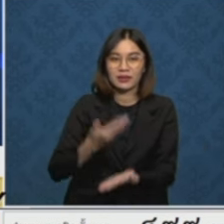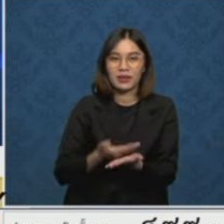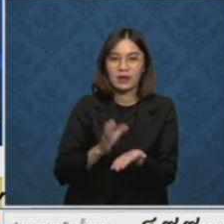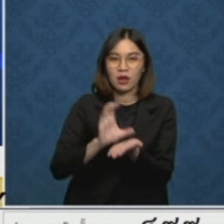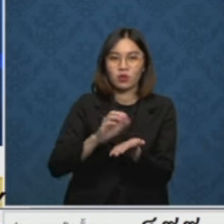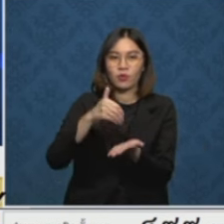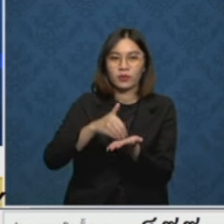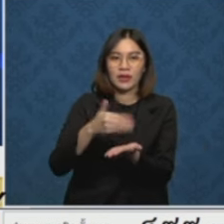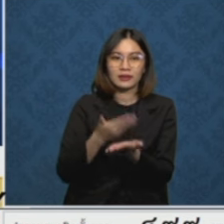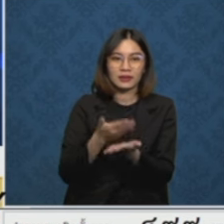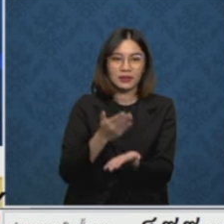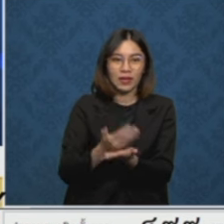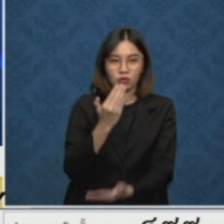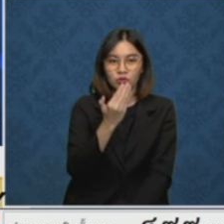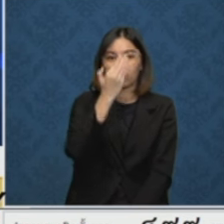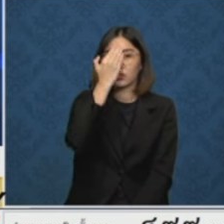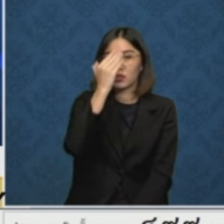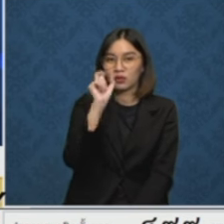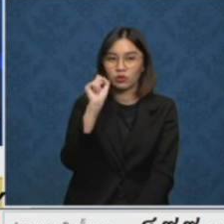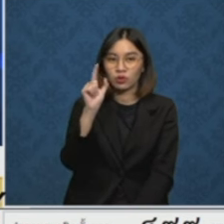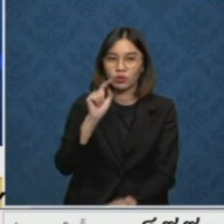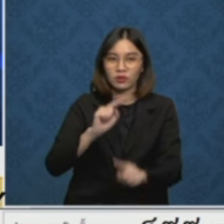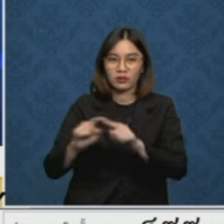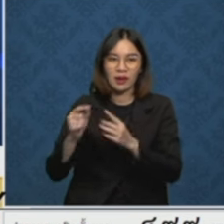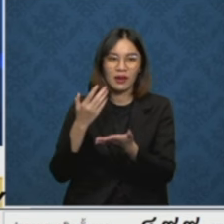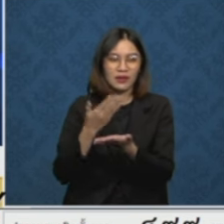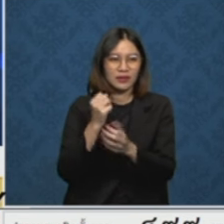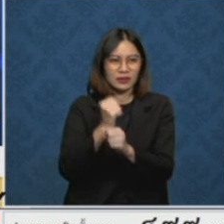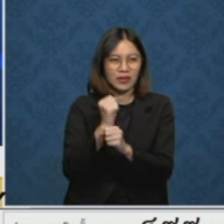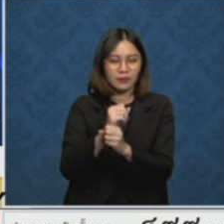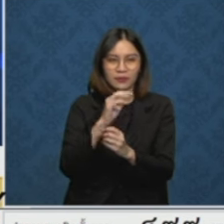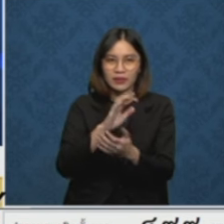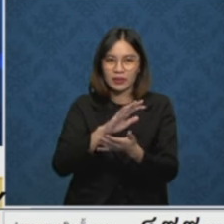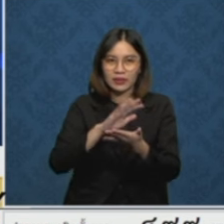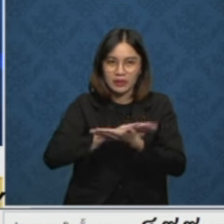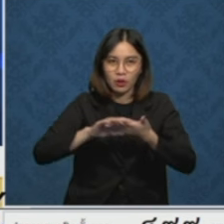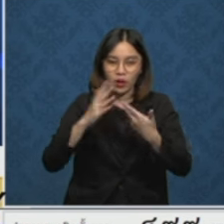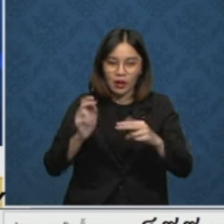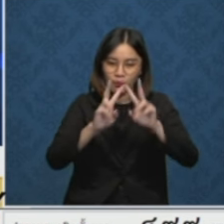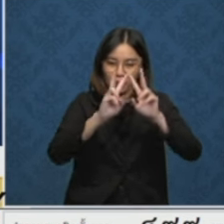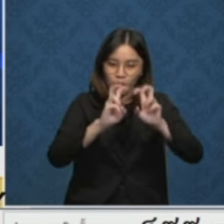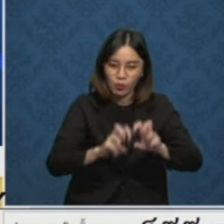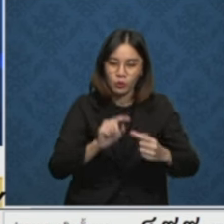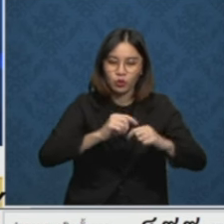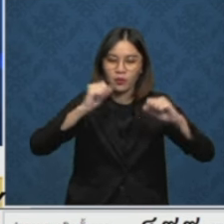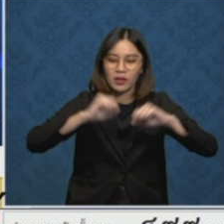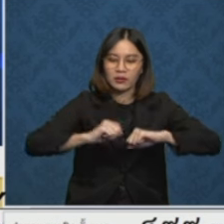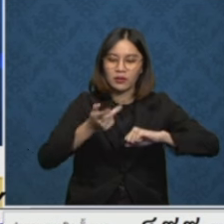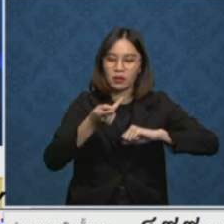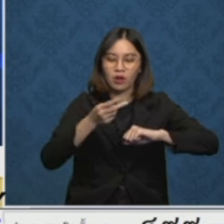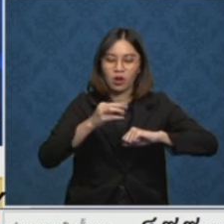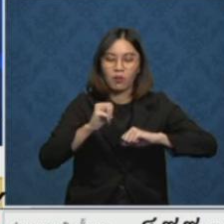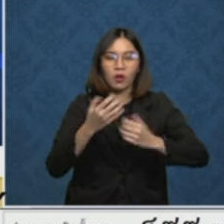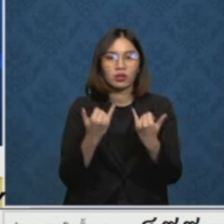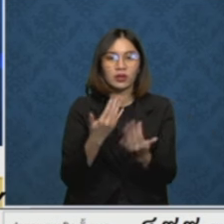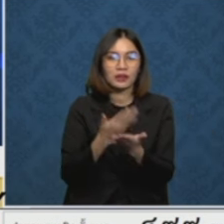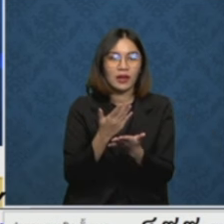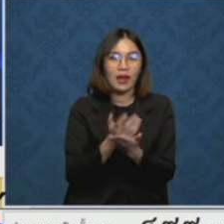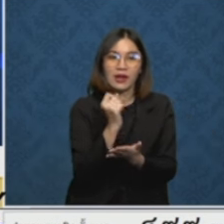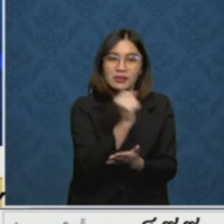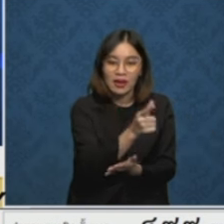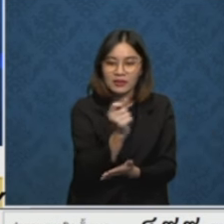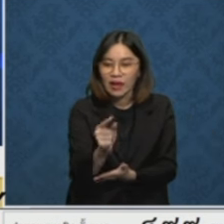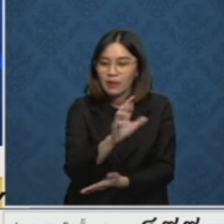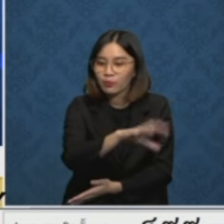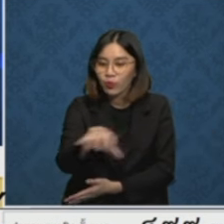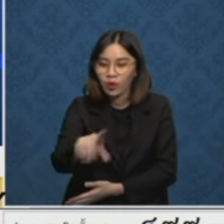ำรองจ่ายฉุกเฉินจำเป็นนะคะก็ไปทำมาให้ดูแล้วค่ะว่าไปสืบค้นมาได้จากมติครม.เนี่ยว่าท่านใช้ไปเท่าไหร่แล้วใช้ไปที่ไหนบ้